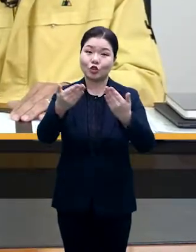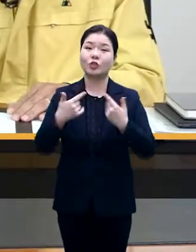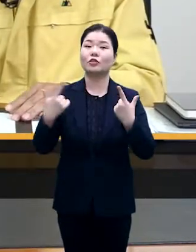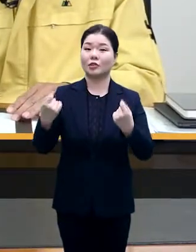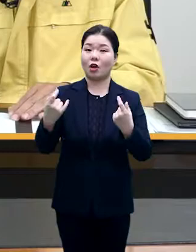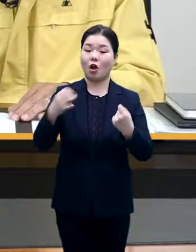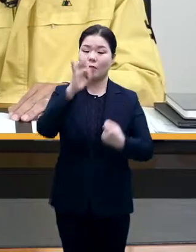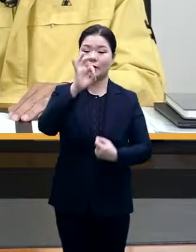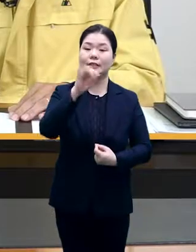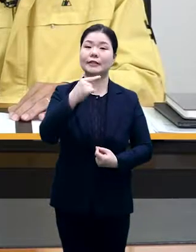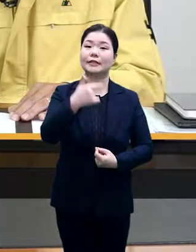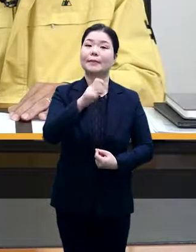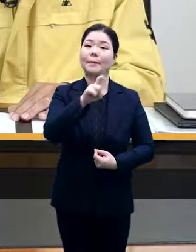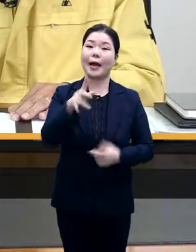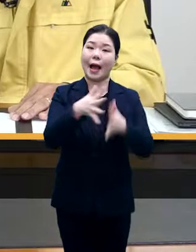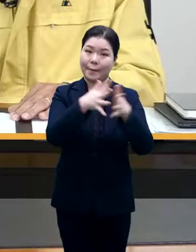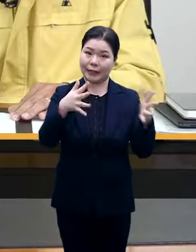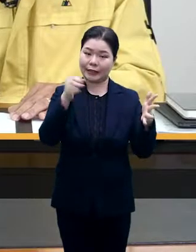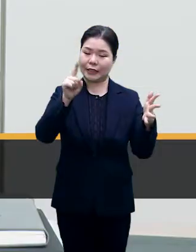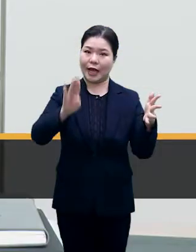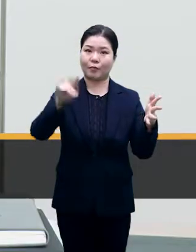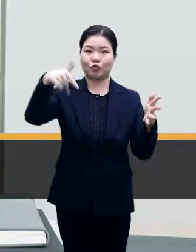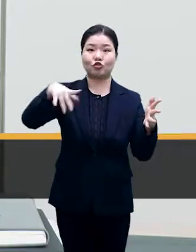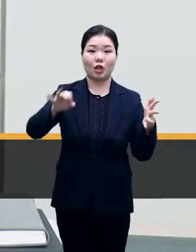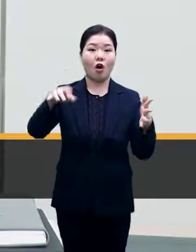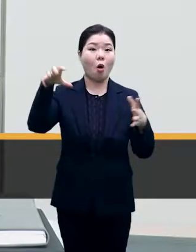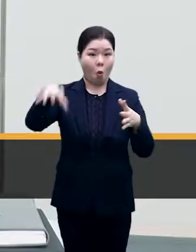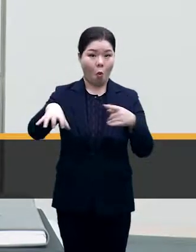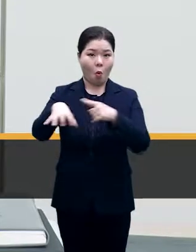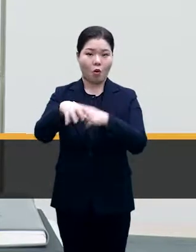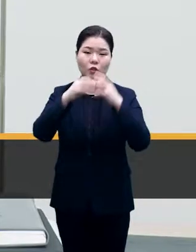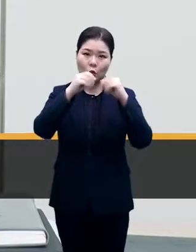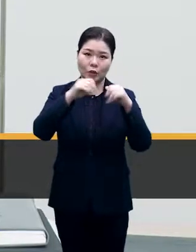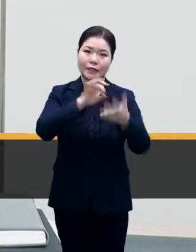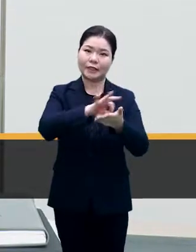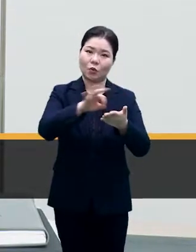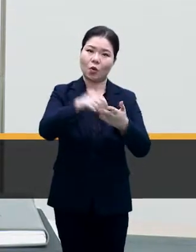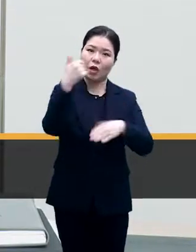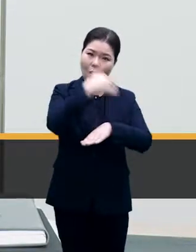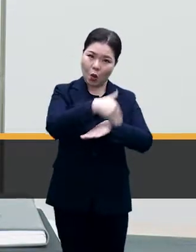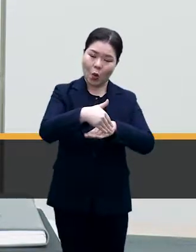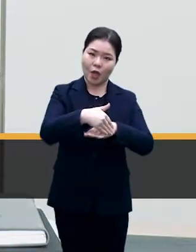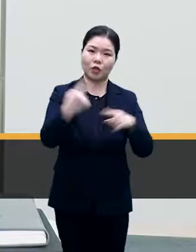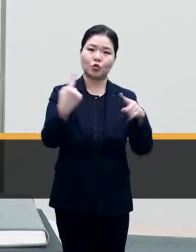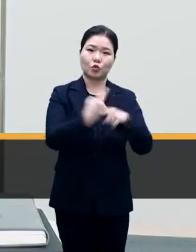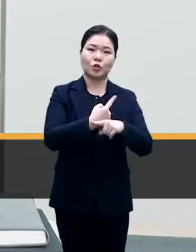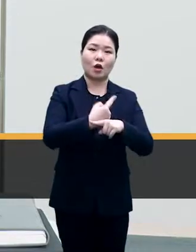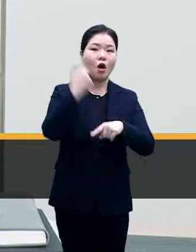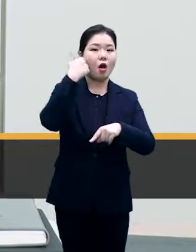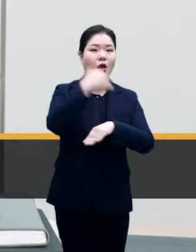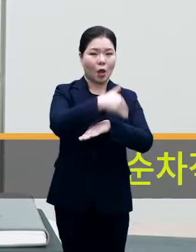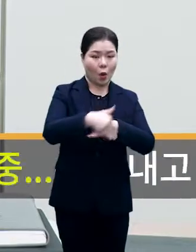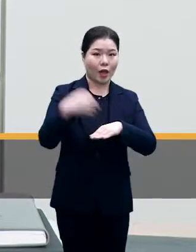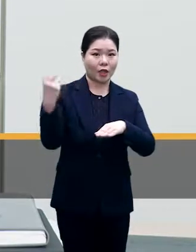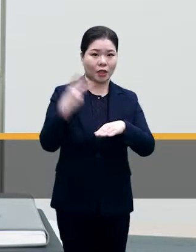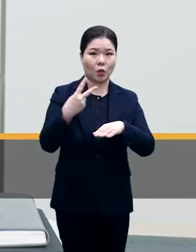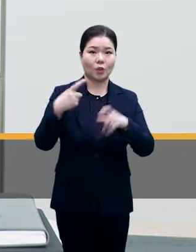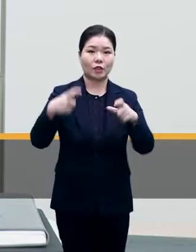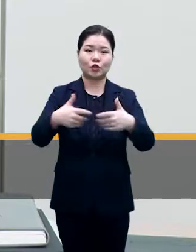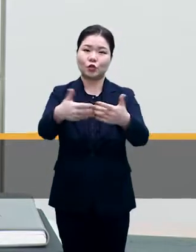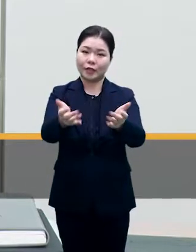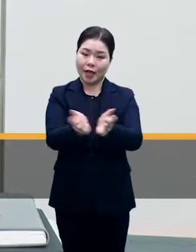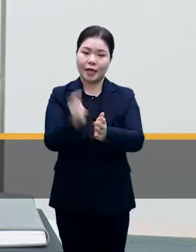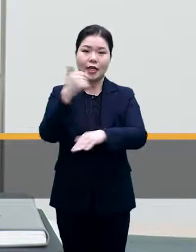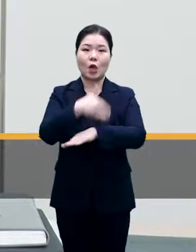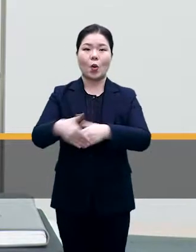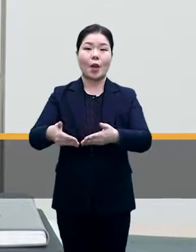바와 같이 음마 아파트와 압구정 지구는 토지 이용 계획인 정비 계획과 지구단위